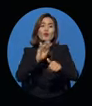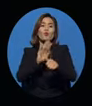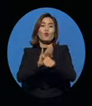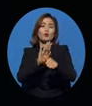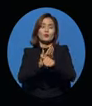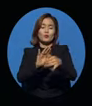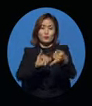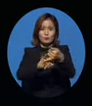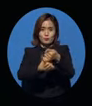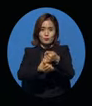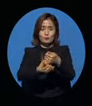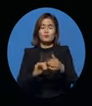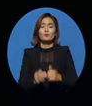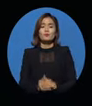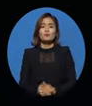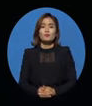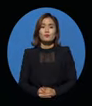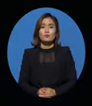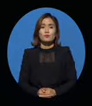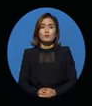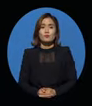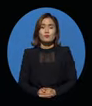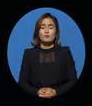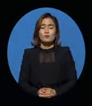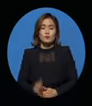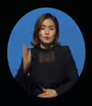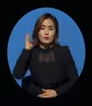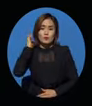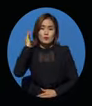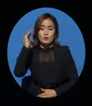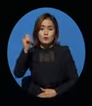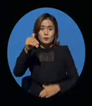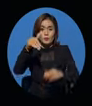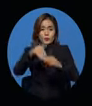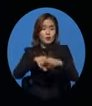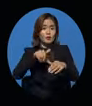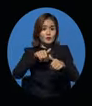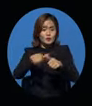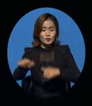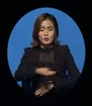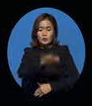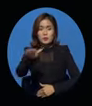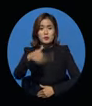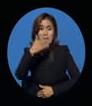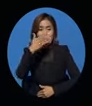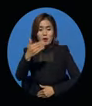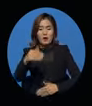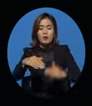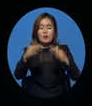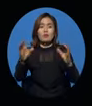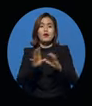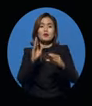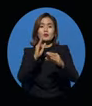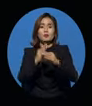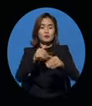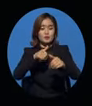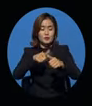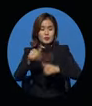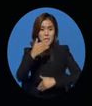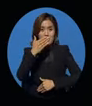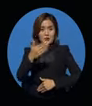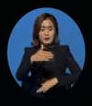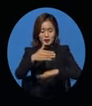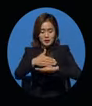하겠습니다 대선 승리 우리는 할 수 있습니다 당 중심으로 해내겠습니다